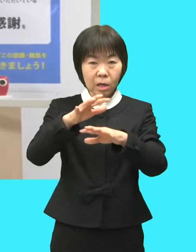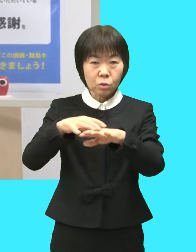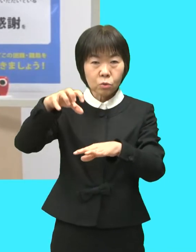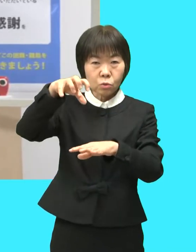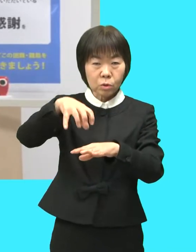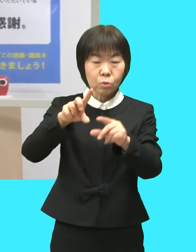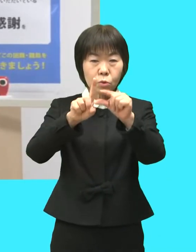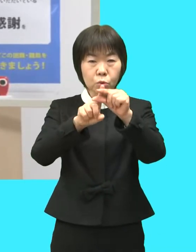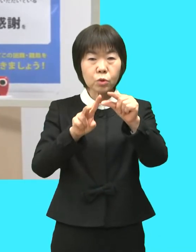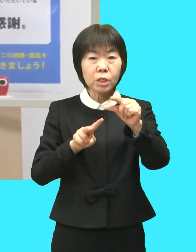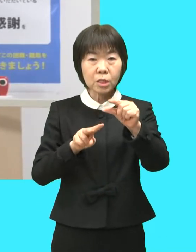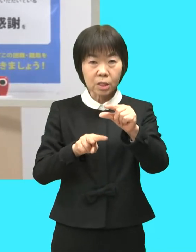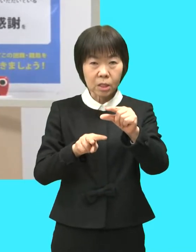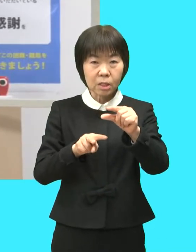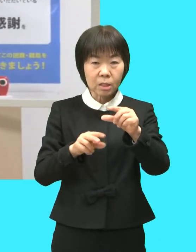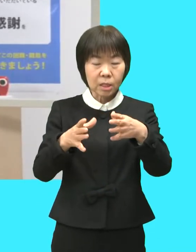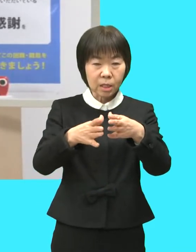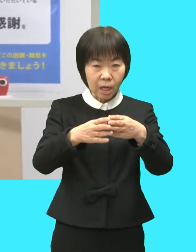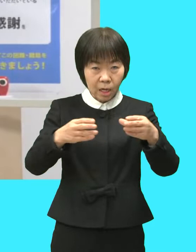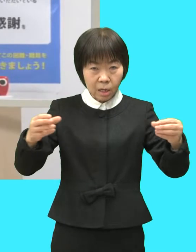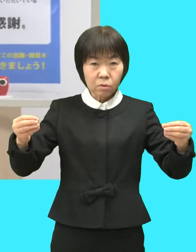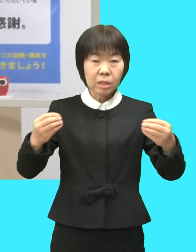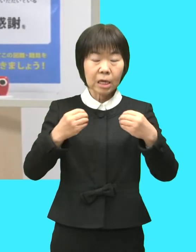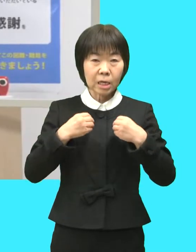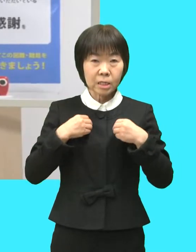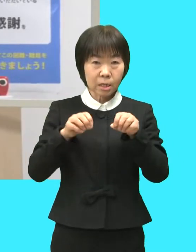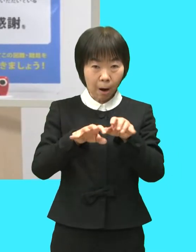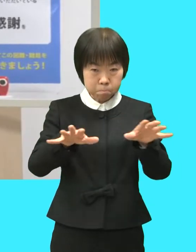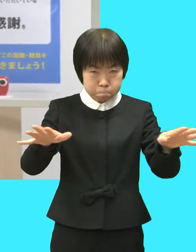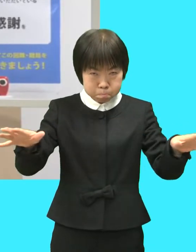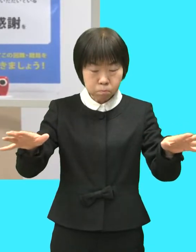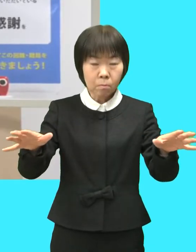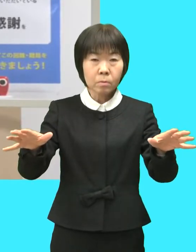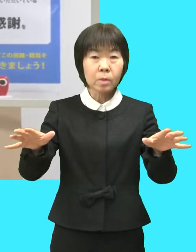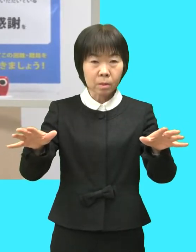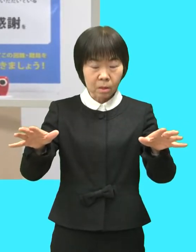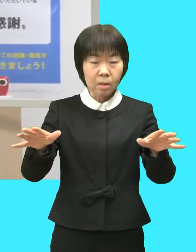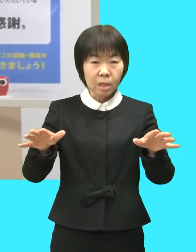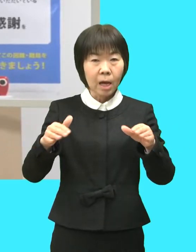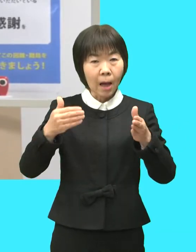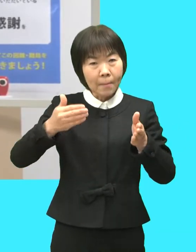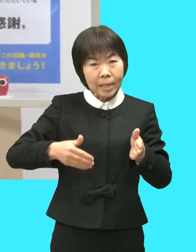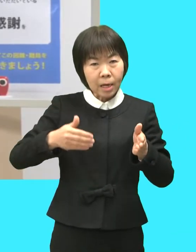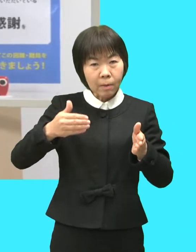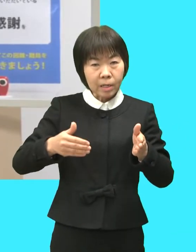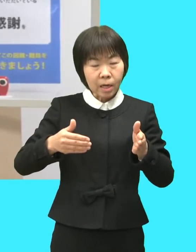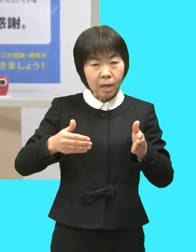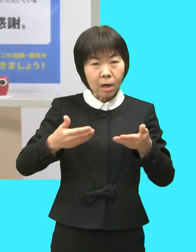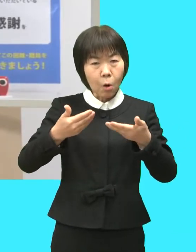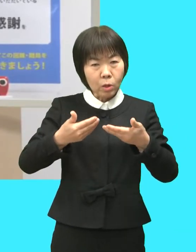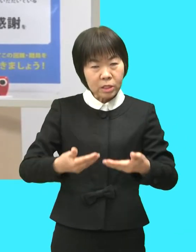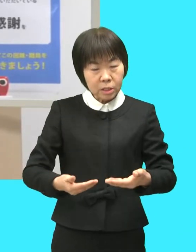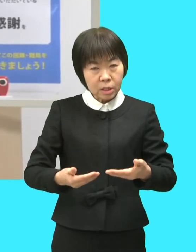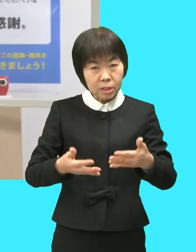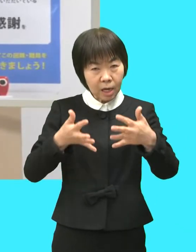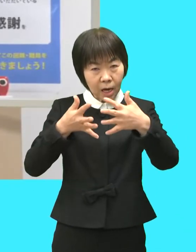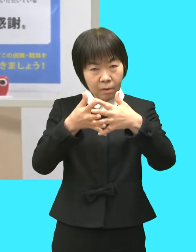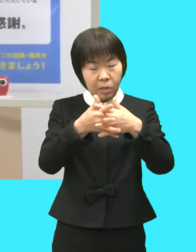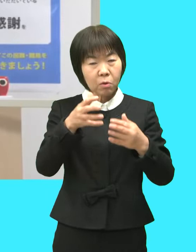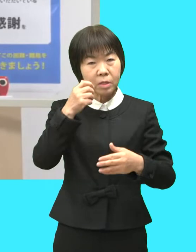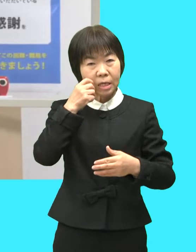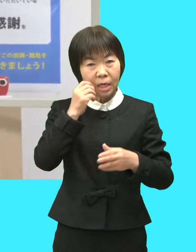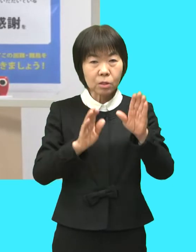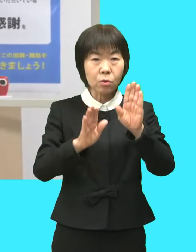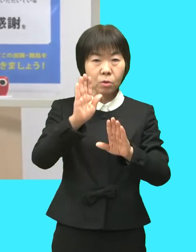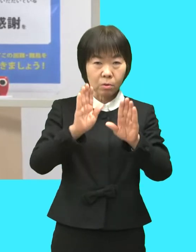を中心に全国で感染が拡大するなど、いまだ収束が見通せない状況に